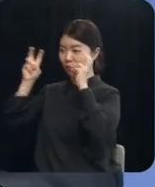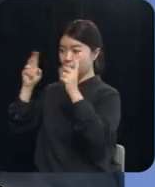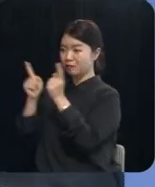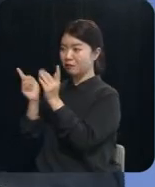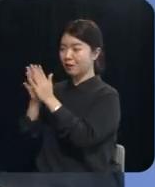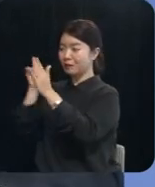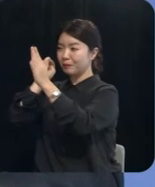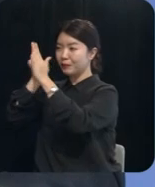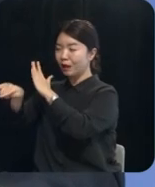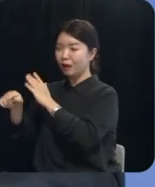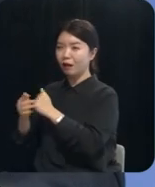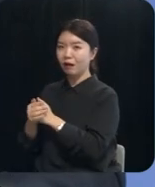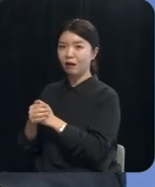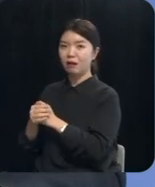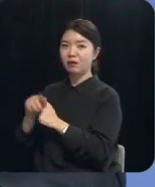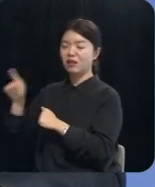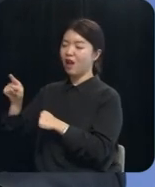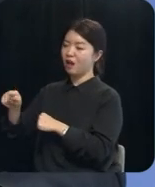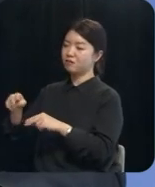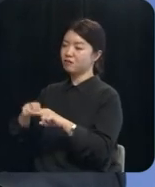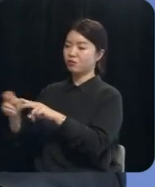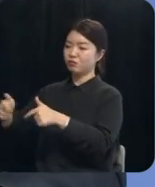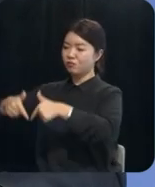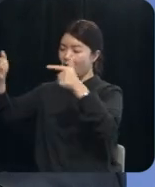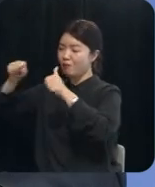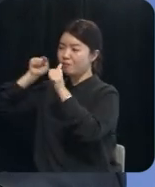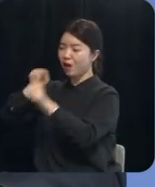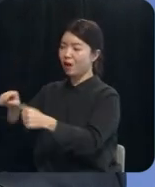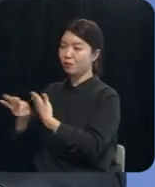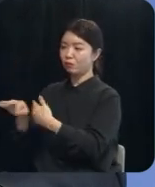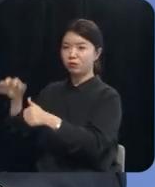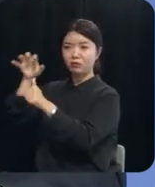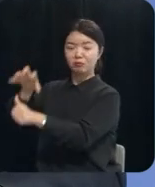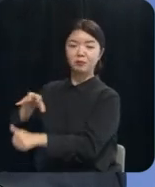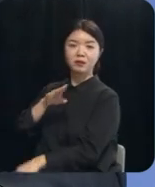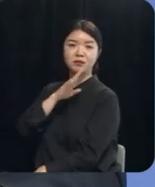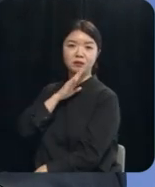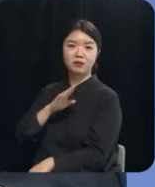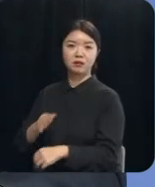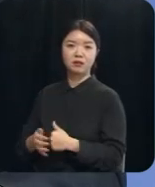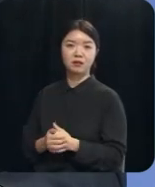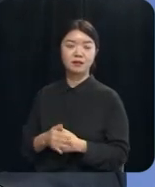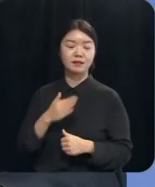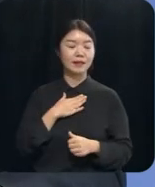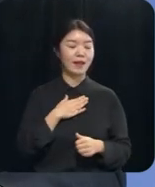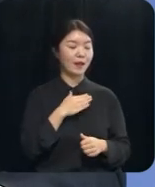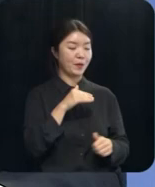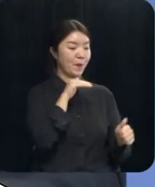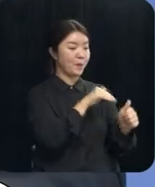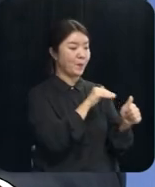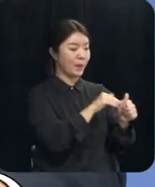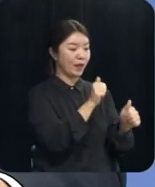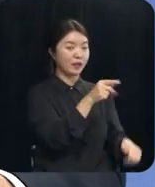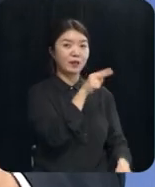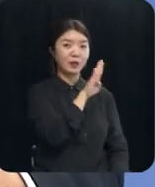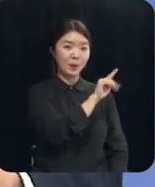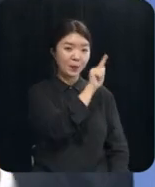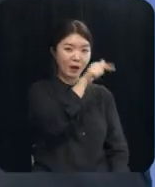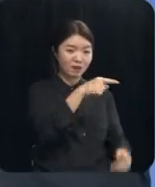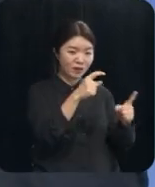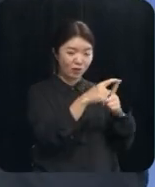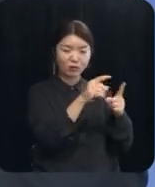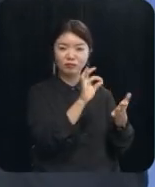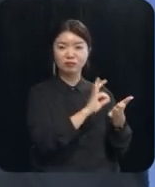찾아가서 야 항공사 늘려 이러면 협박으로 늘리지 않겠습니까? 제가 협박이라는 말씀은 안 했고요. 협박이라는 단어는 안